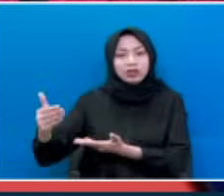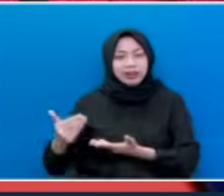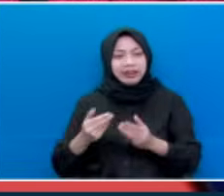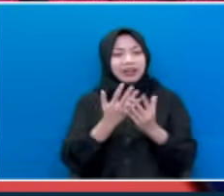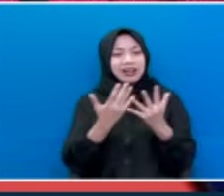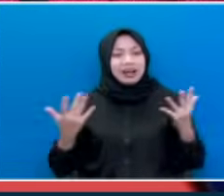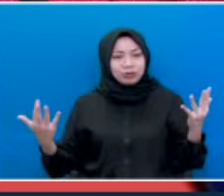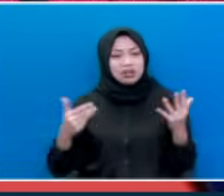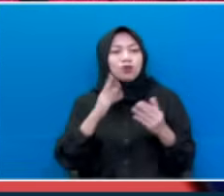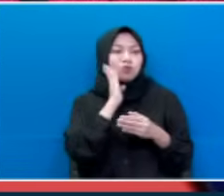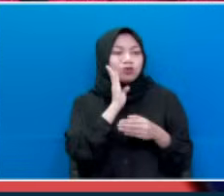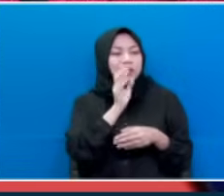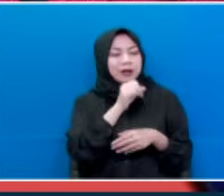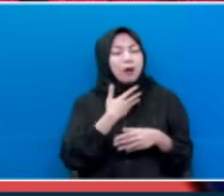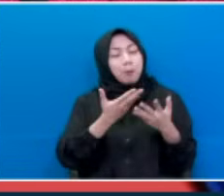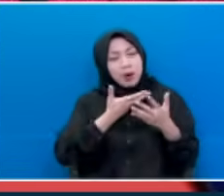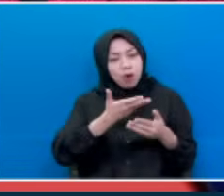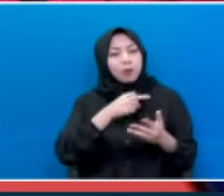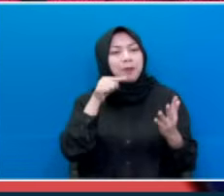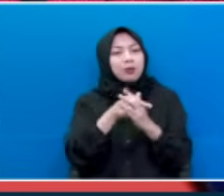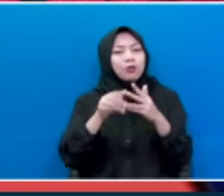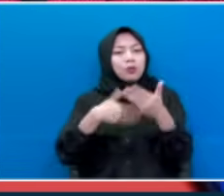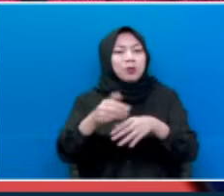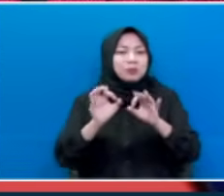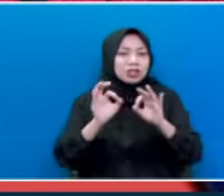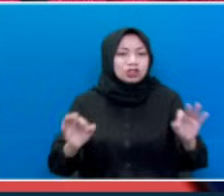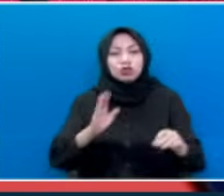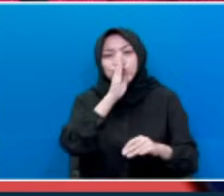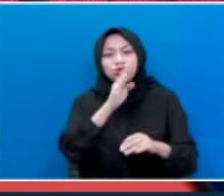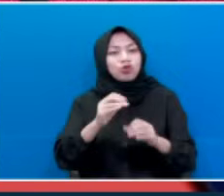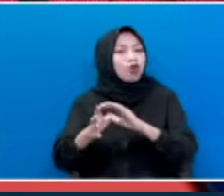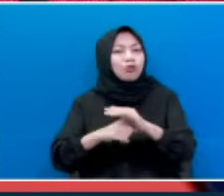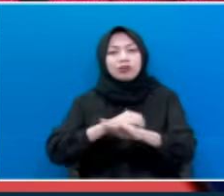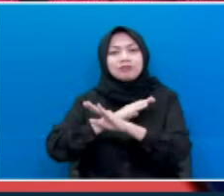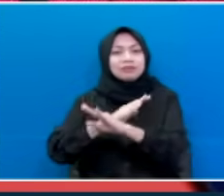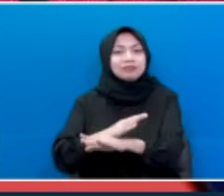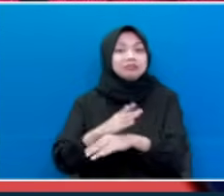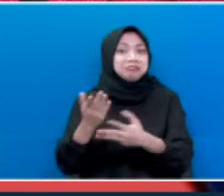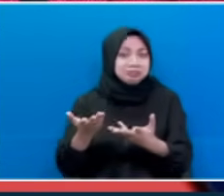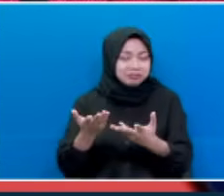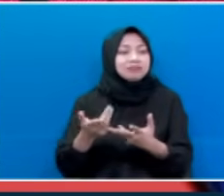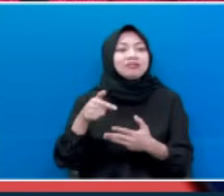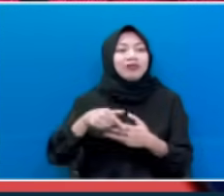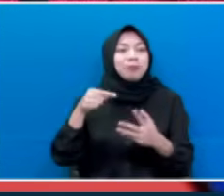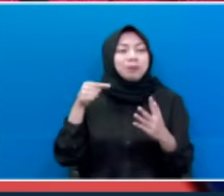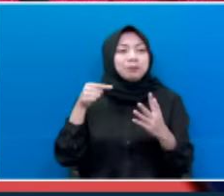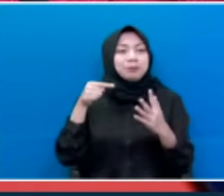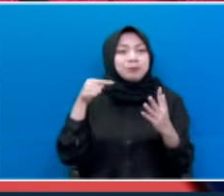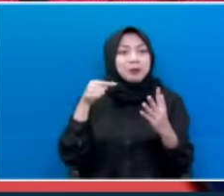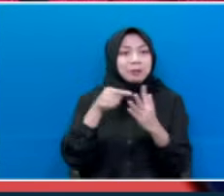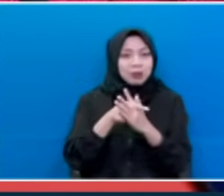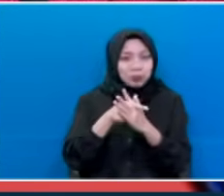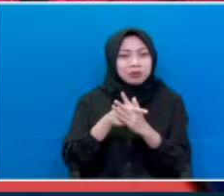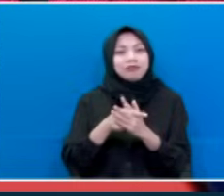jujur dan bebas korupsi kan gitu Bagaimana mungkin ada pemerintahan yang bersih jujur bebas korupsi kalau ada konflik